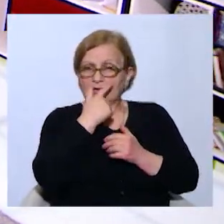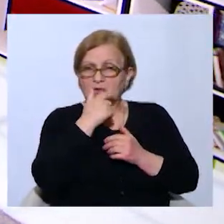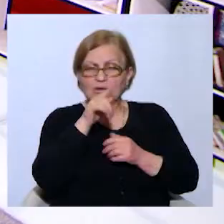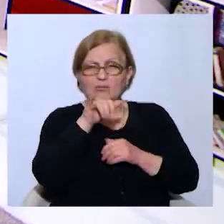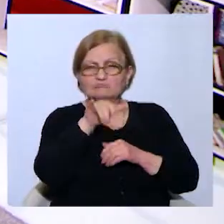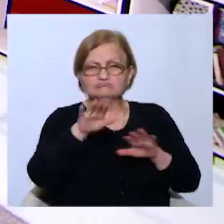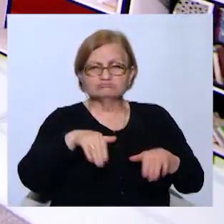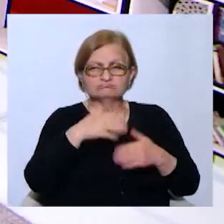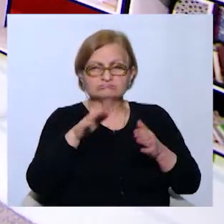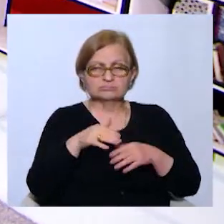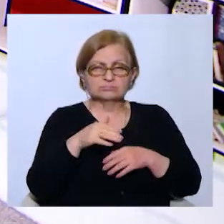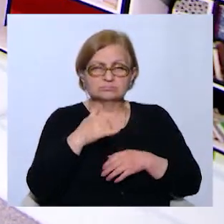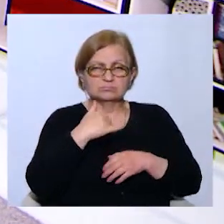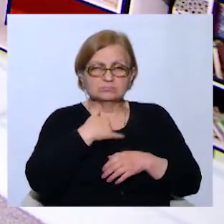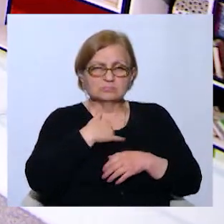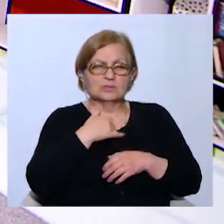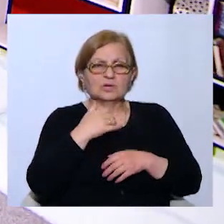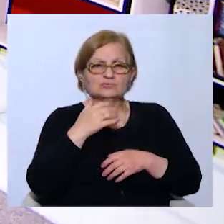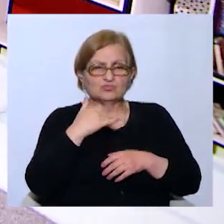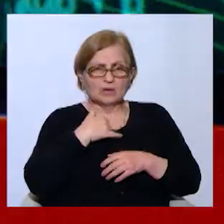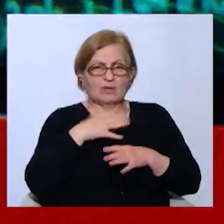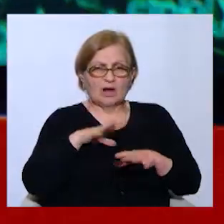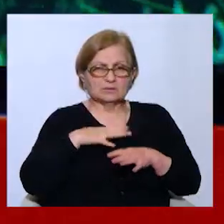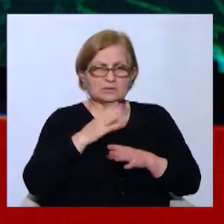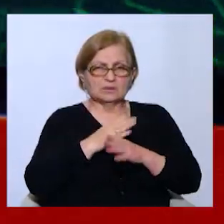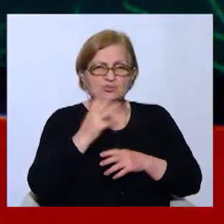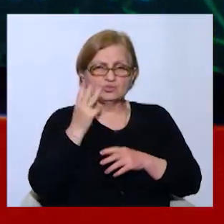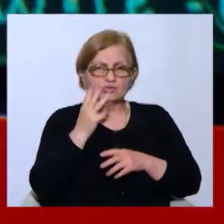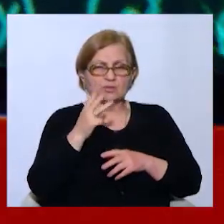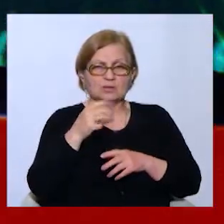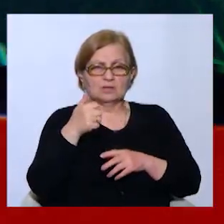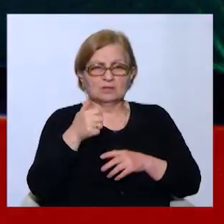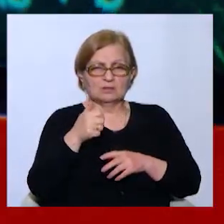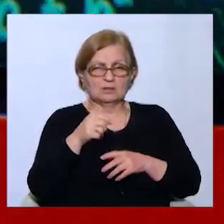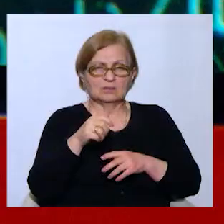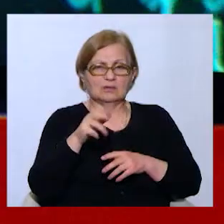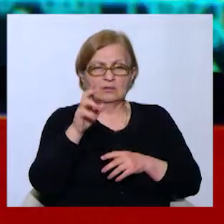არ აქვთ. აი ჩვენ ხო გვაქვს ქართველებს შ, ყ, ჟ, მაგალითად უცხოელებს გვიყვარს ხოლმე უთხრათ, რომ აბა თქვი